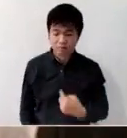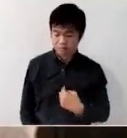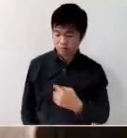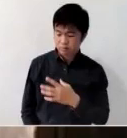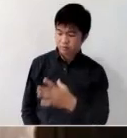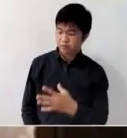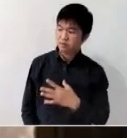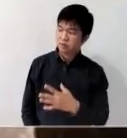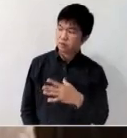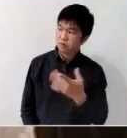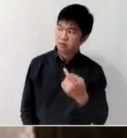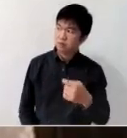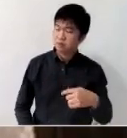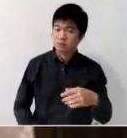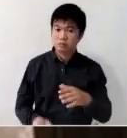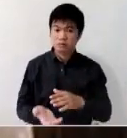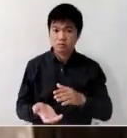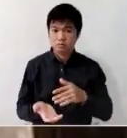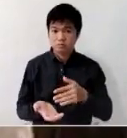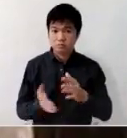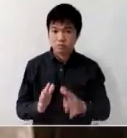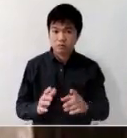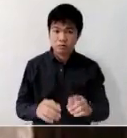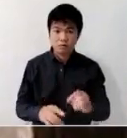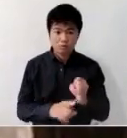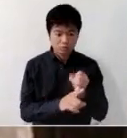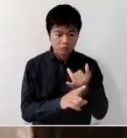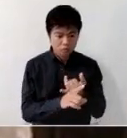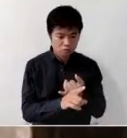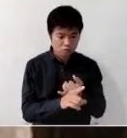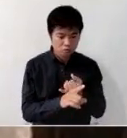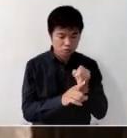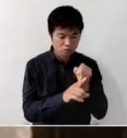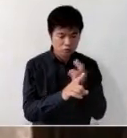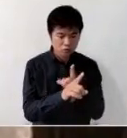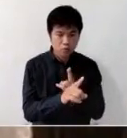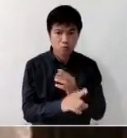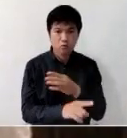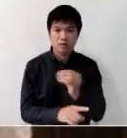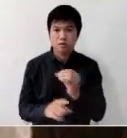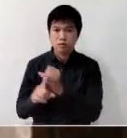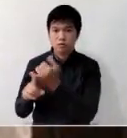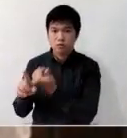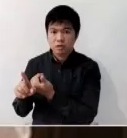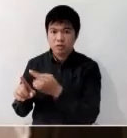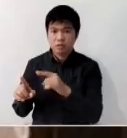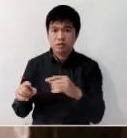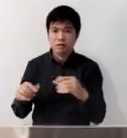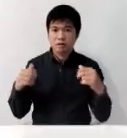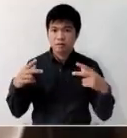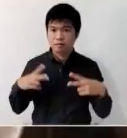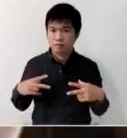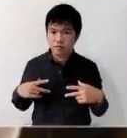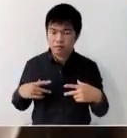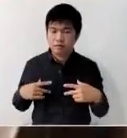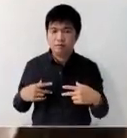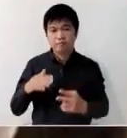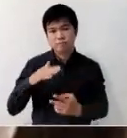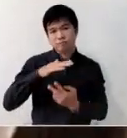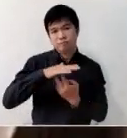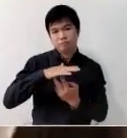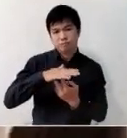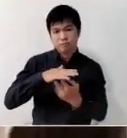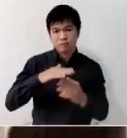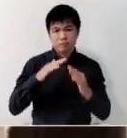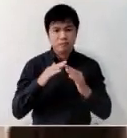estudyante, mas gusto ko na June-July ang bakasyon dahil tag-ulan. Mas magandang nakatambay sa bahay, iwas baha